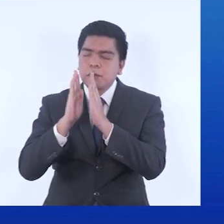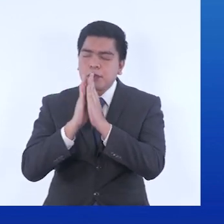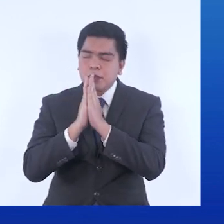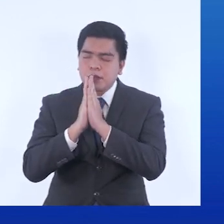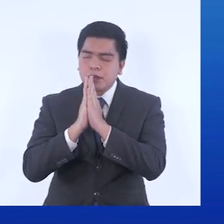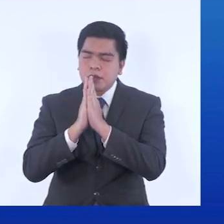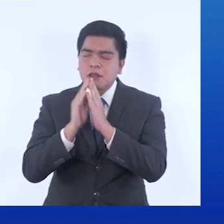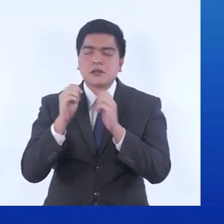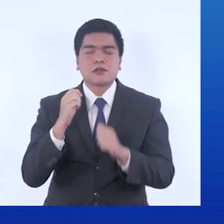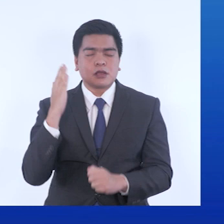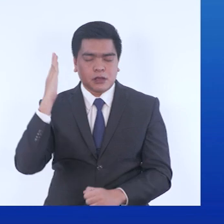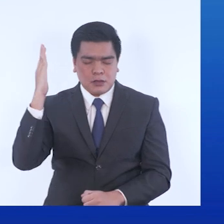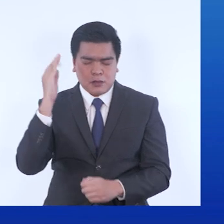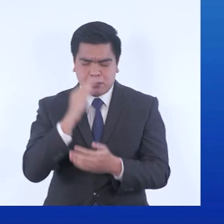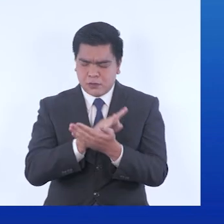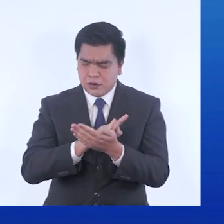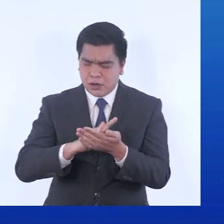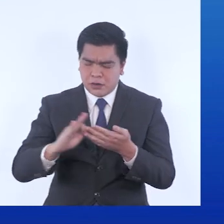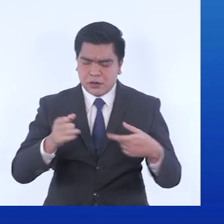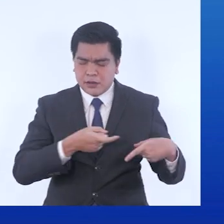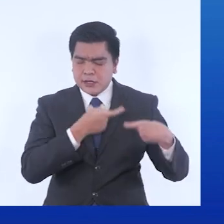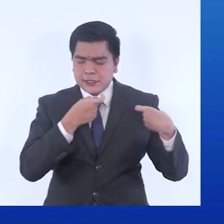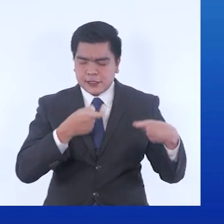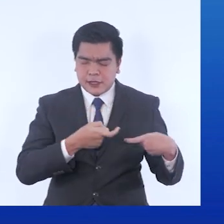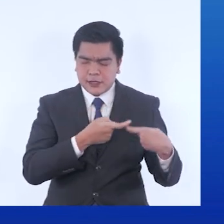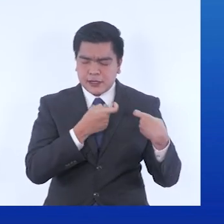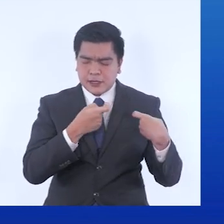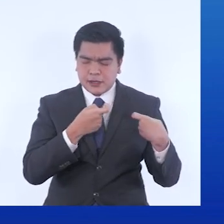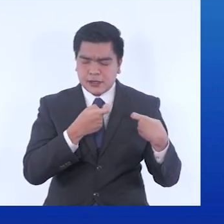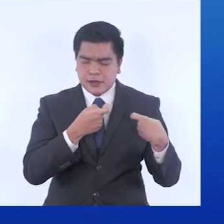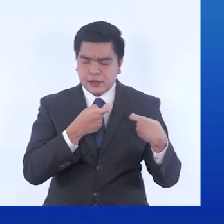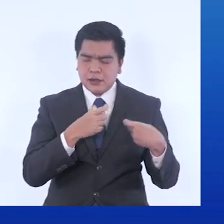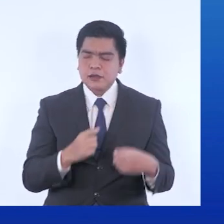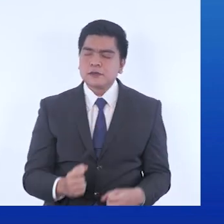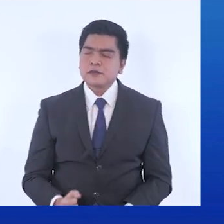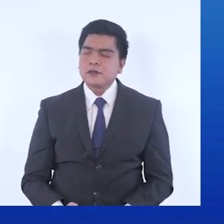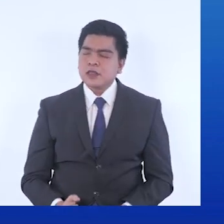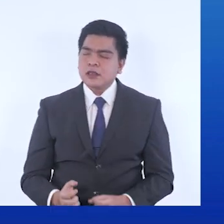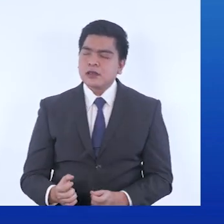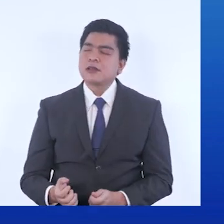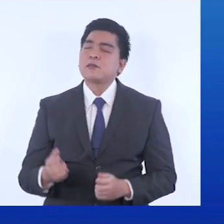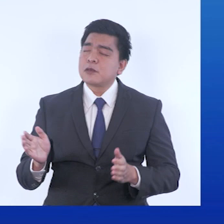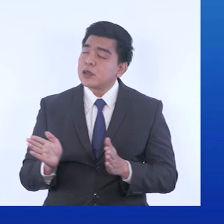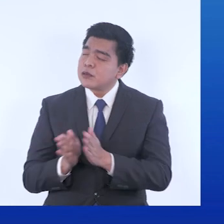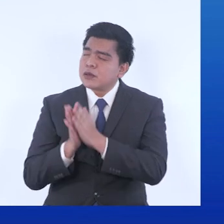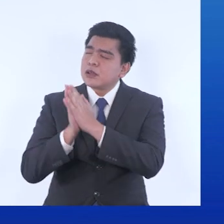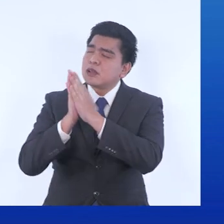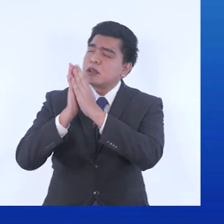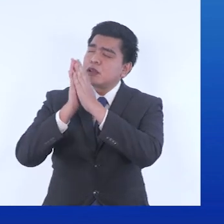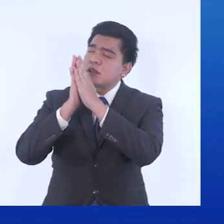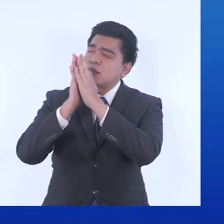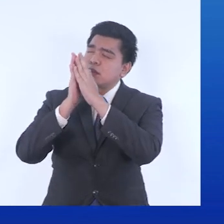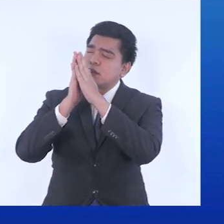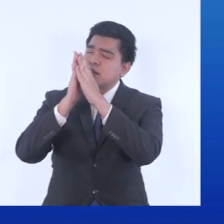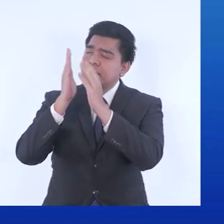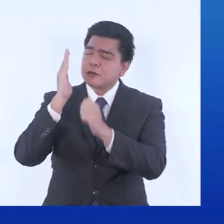mga dalangin at nagpatawad ka po sa lahat ng aming mga kasalanan. Ibinabalik po namin sa iyo ang lahat ng